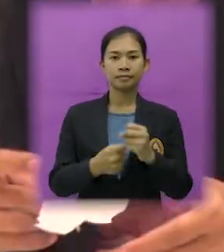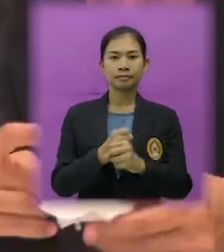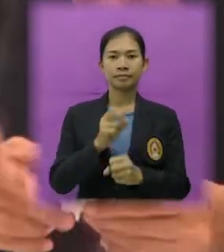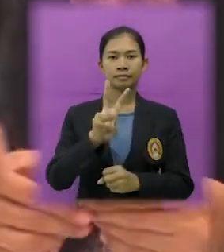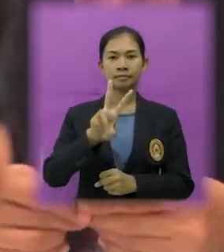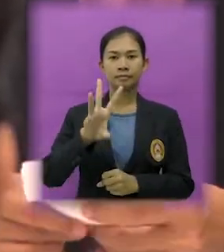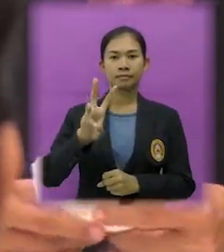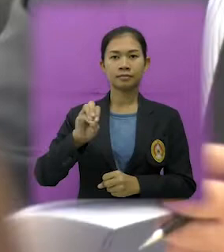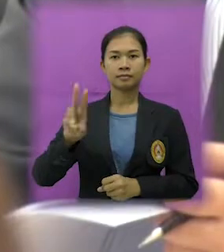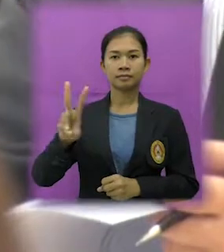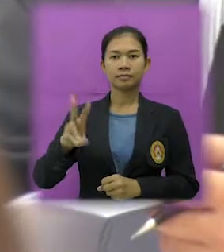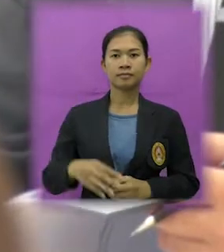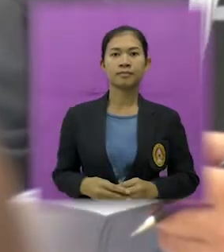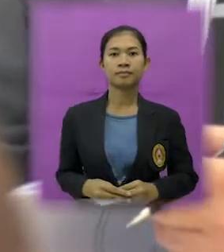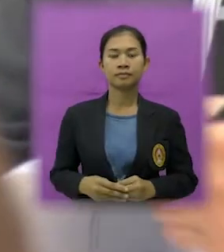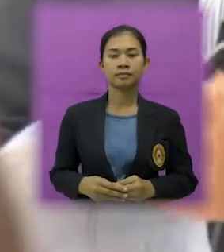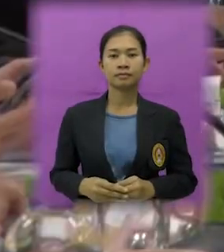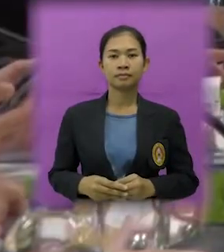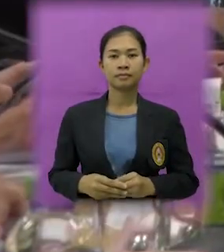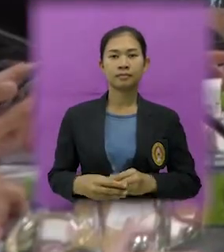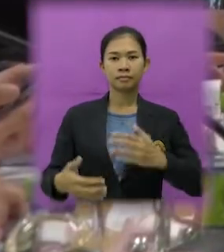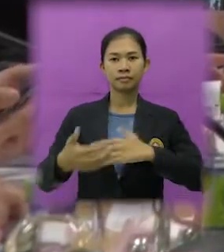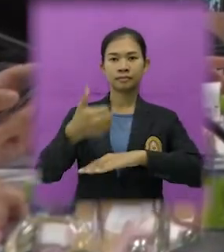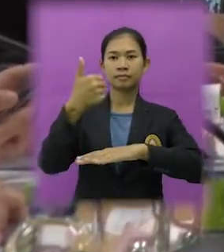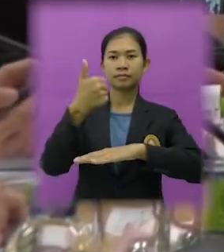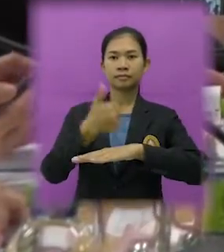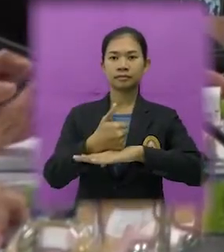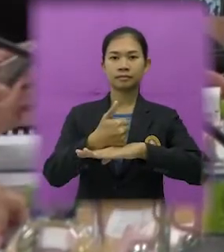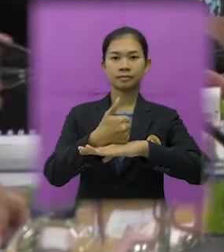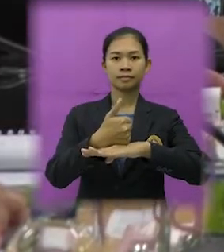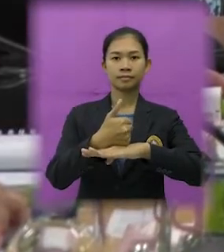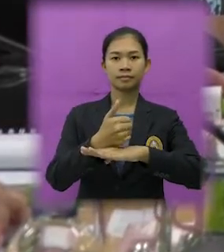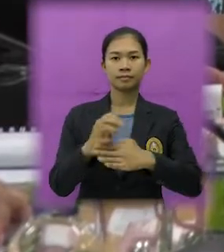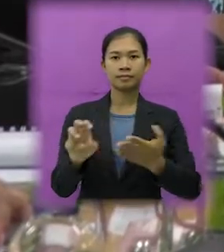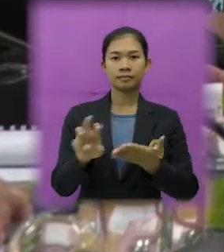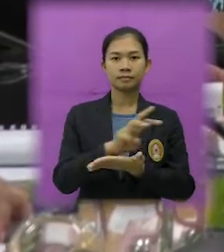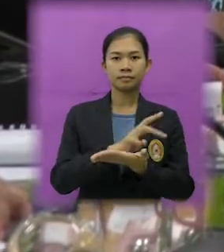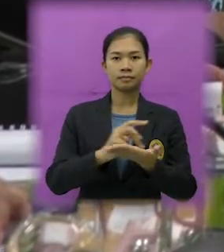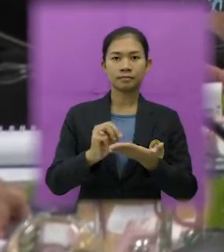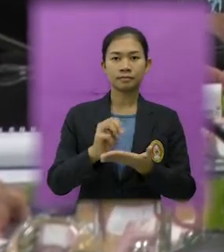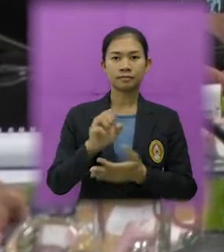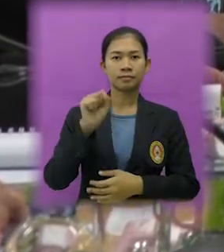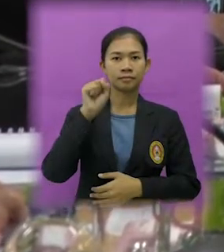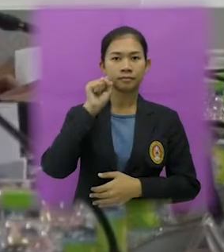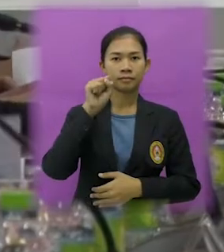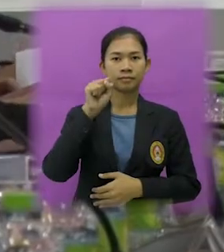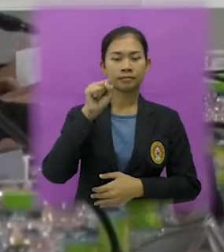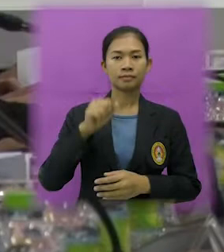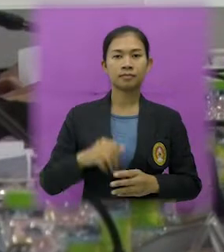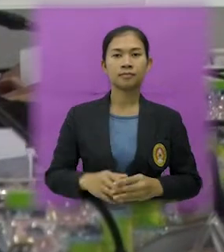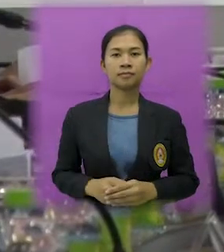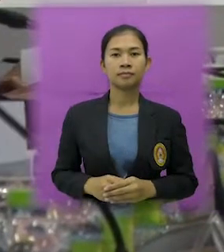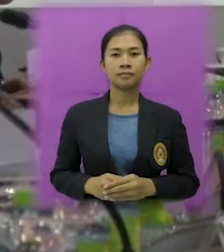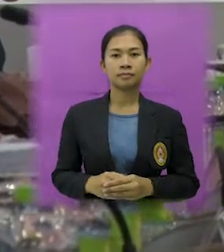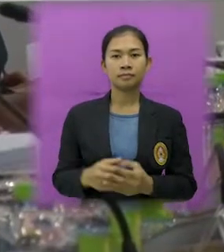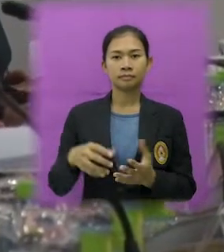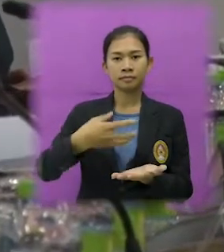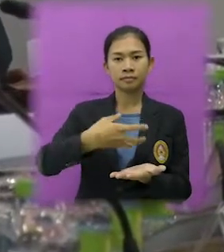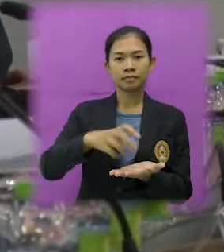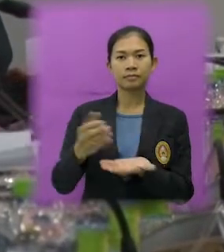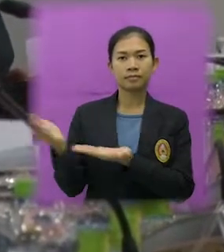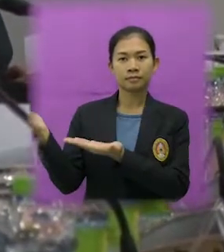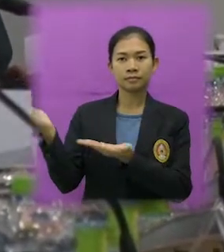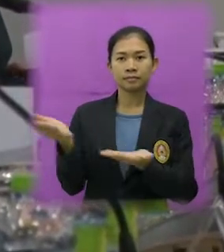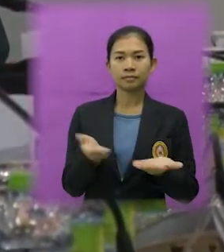หนือปี2562โดยมีผู้ช่วยศาสตราจารย์ปรีชาธรรมวินทร์อธิการบดีมหาวิทยาลัยราชภัฏสก